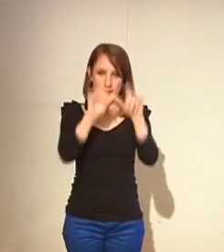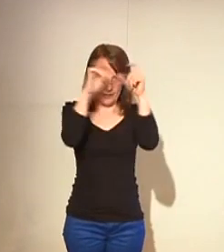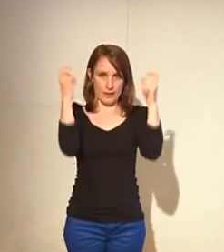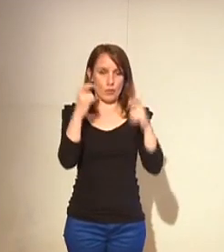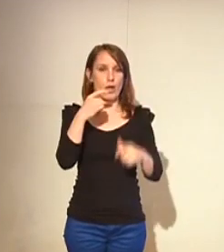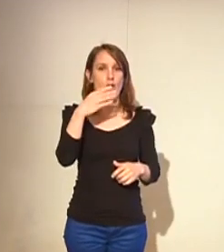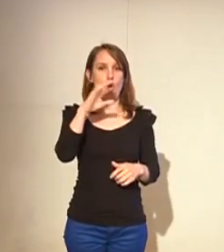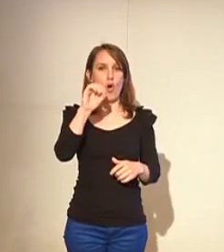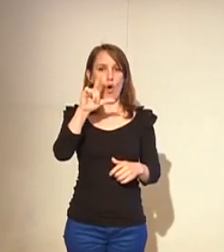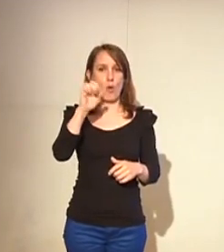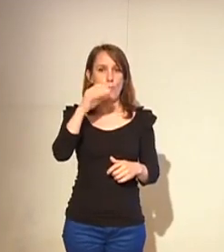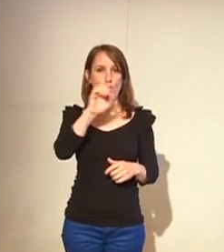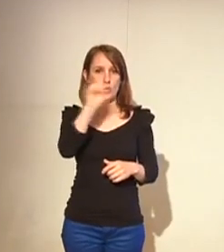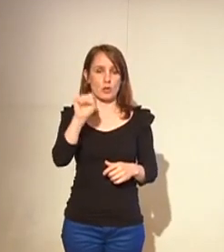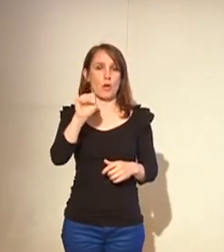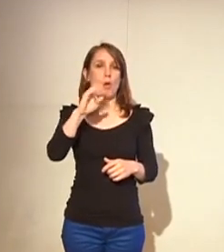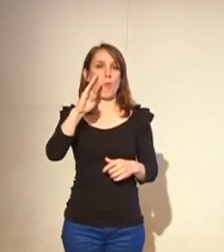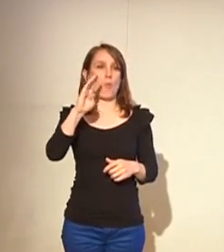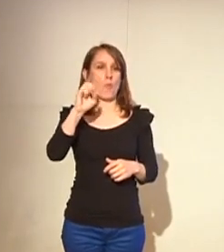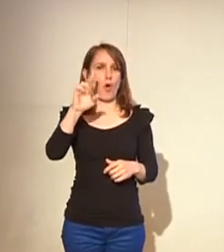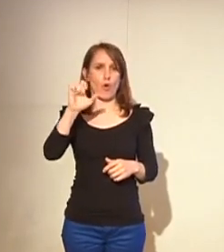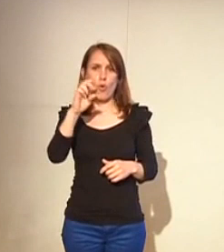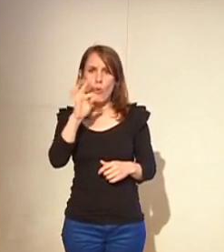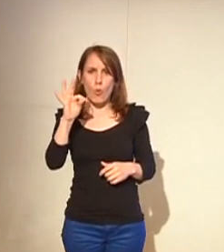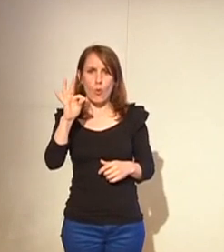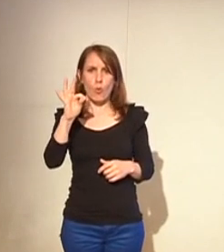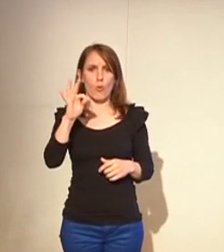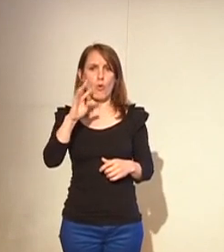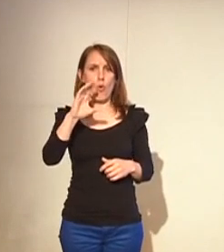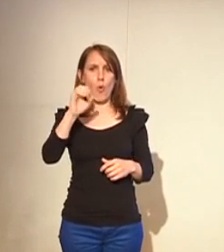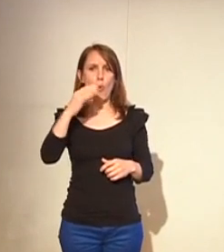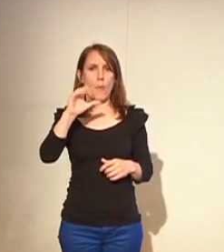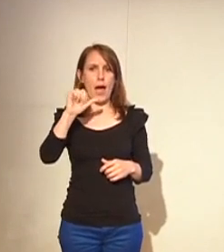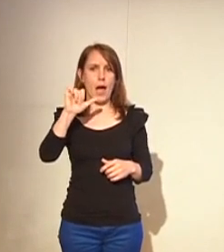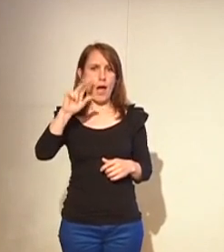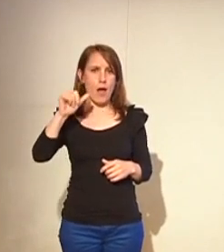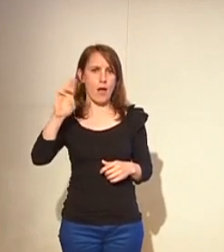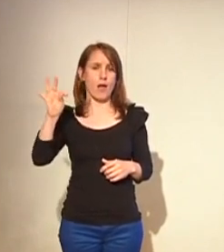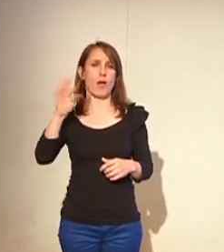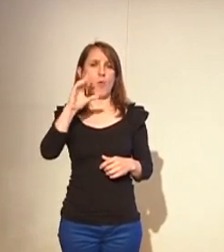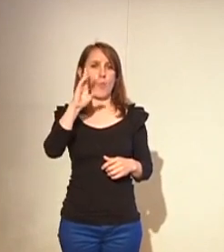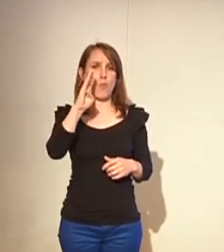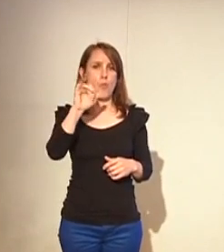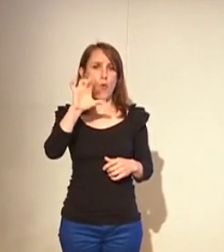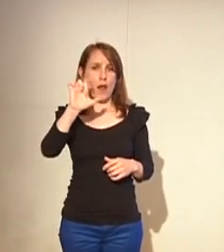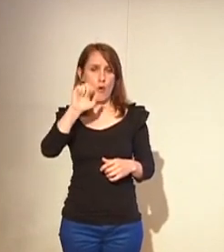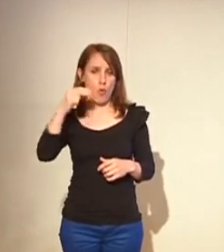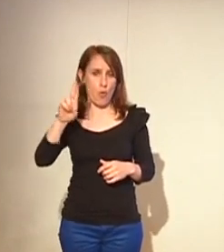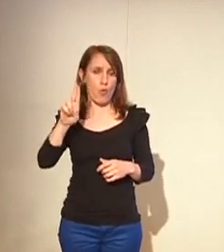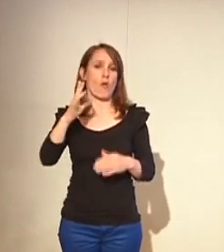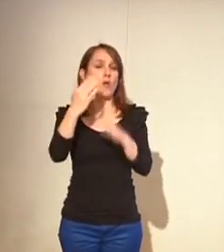madame Monsieur Ma Mame BO Monsieur Madame compar et en supplé correspondant monsieur